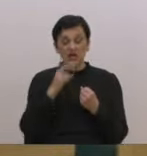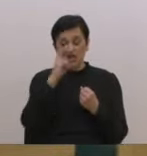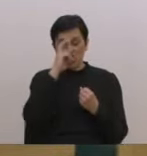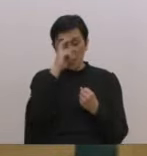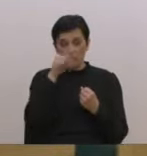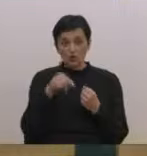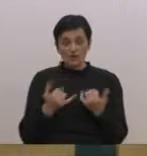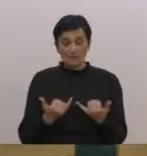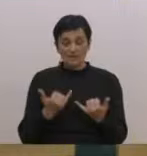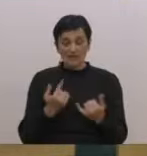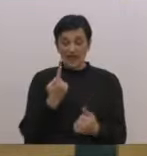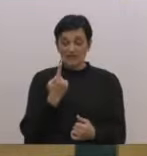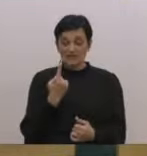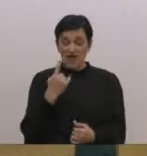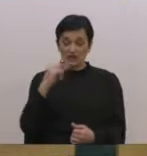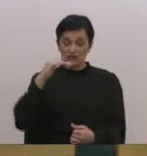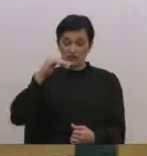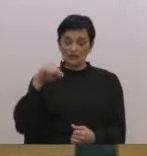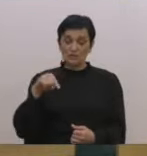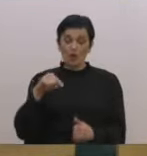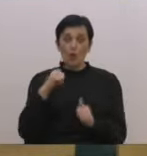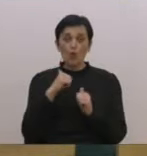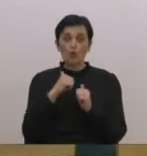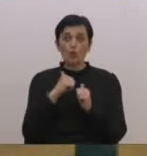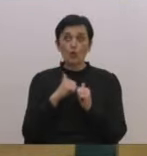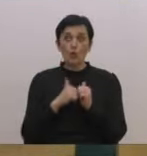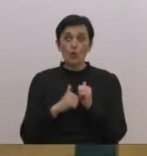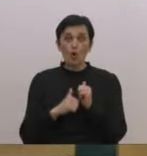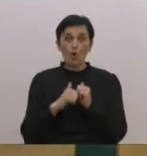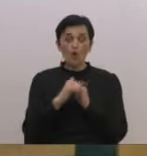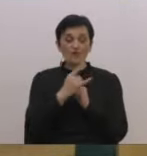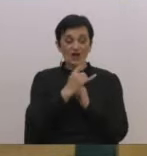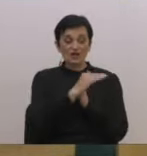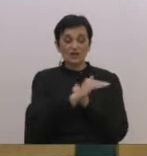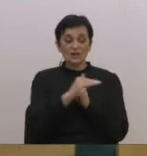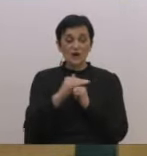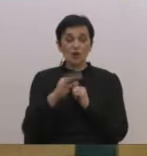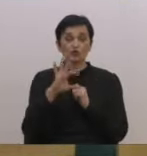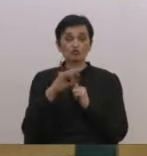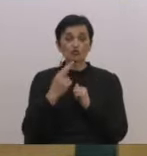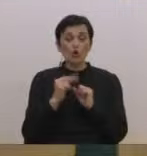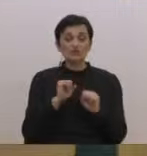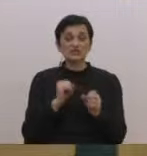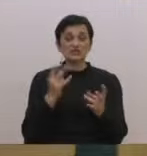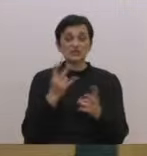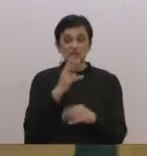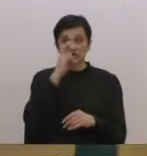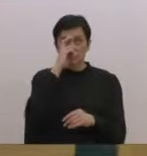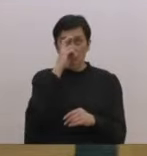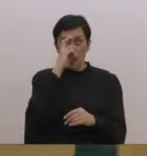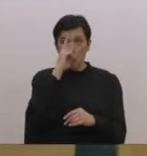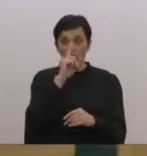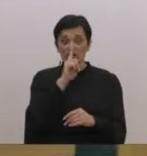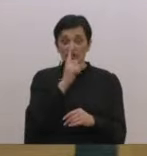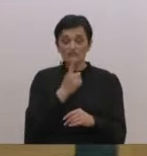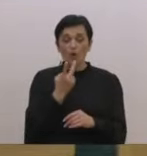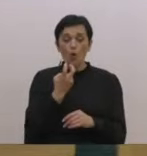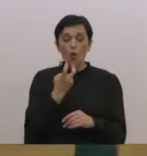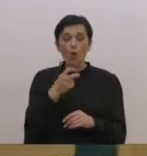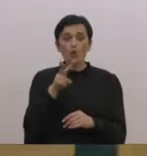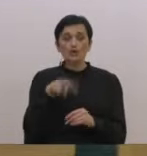დღეს ერთ ბავშვზე, ყოველ ბავშვზე, რომელიც სოციალურ დაცვას საჭიროებს, სახელმწიფო თვეში 200